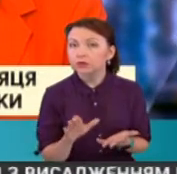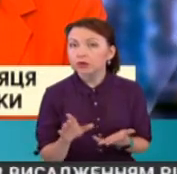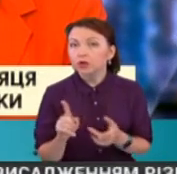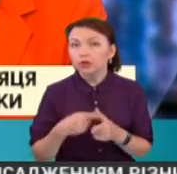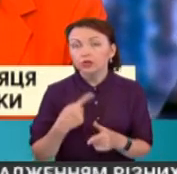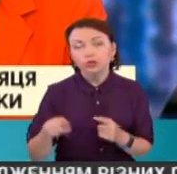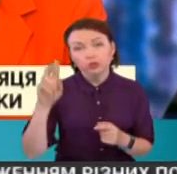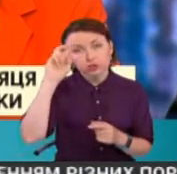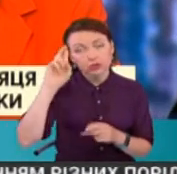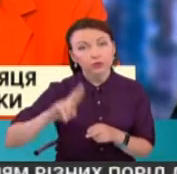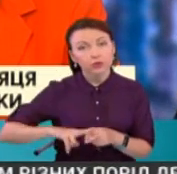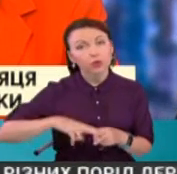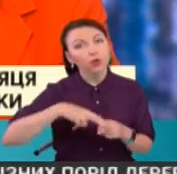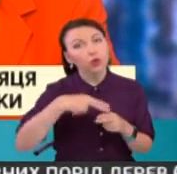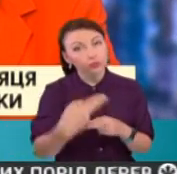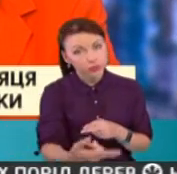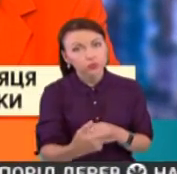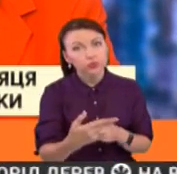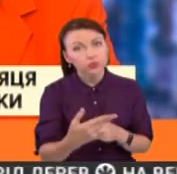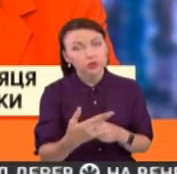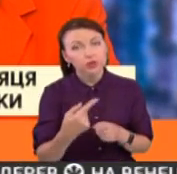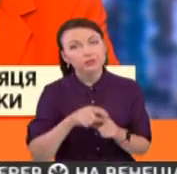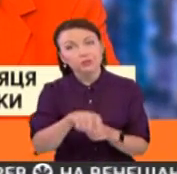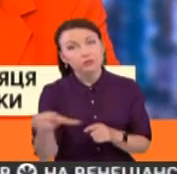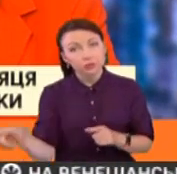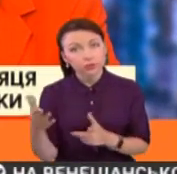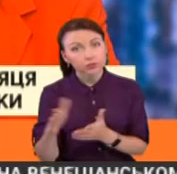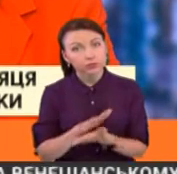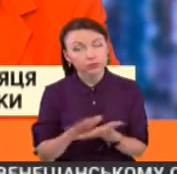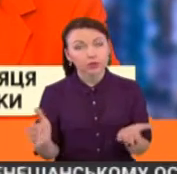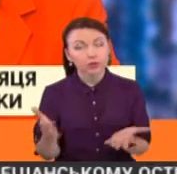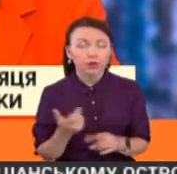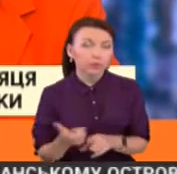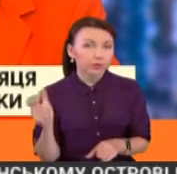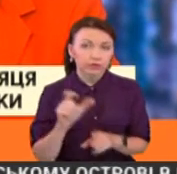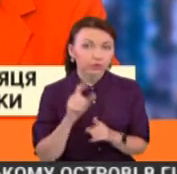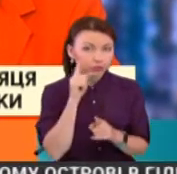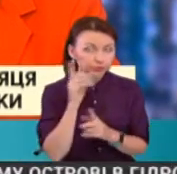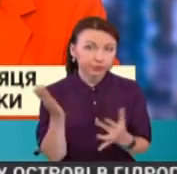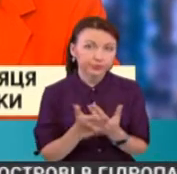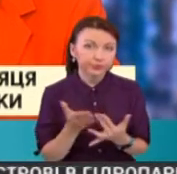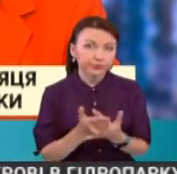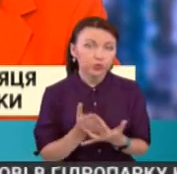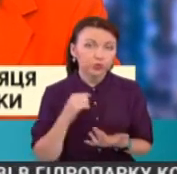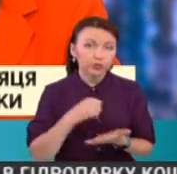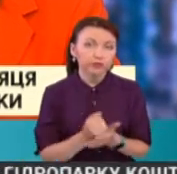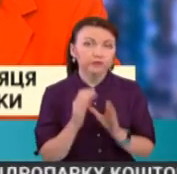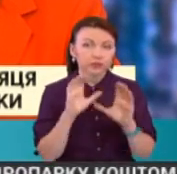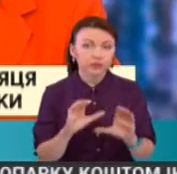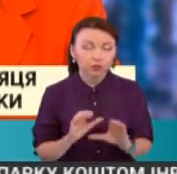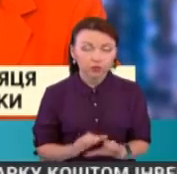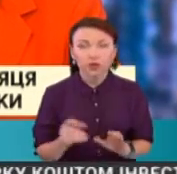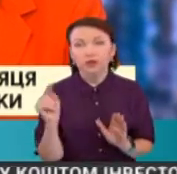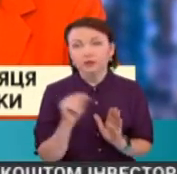компенсується перевезення пільговиків з державного бюджету. Тому що переважна більшість пільг встановлюється законами,